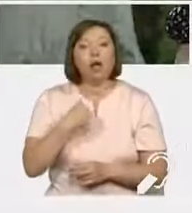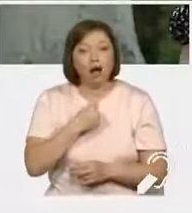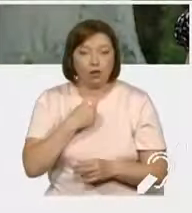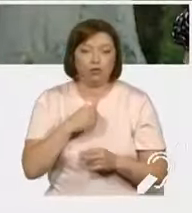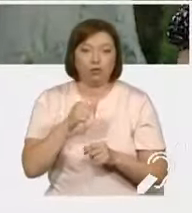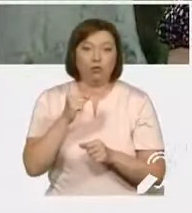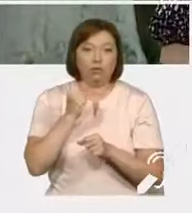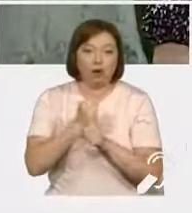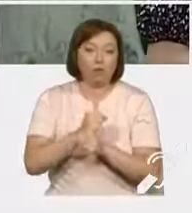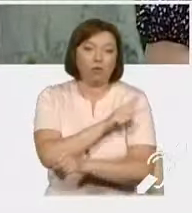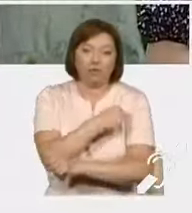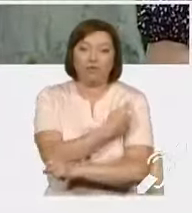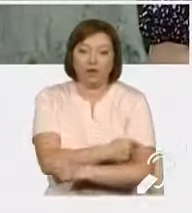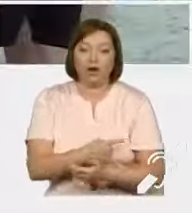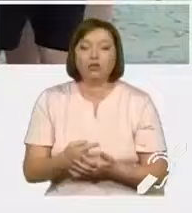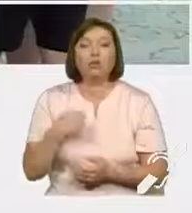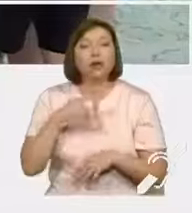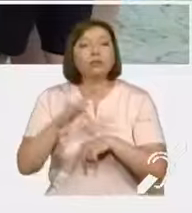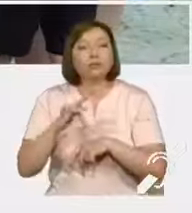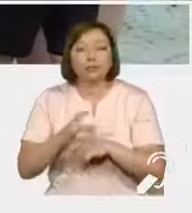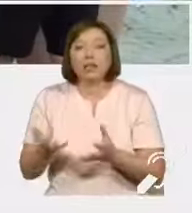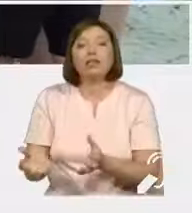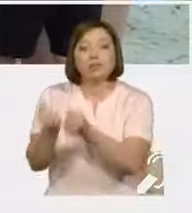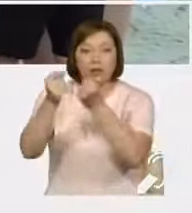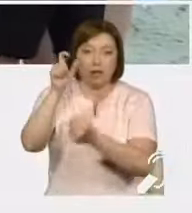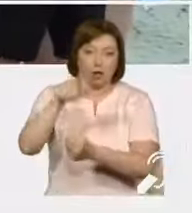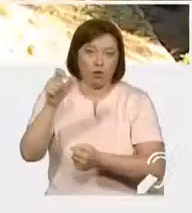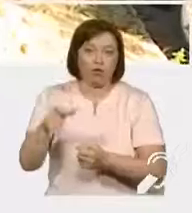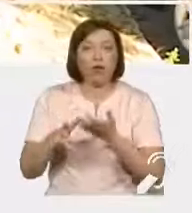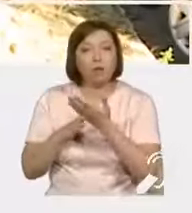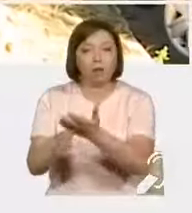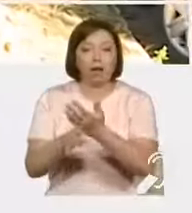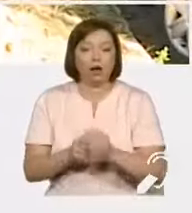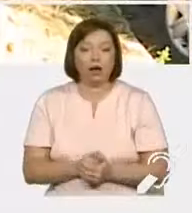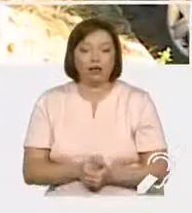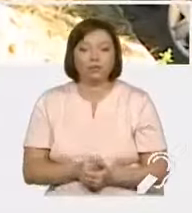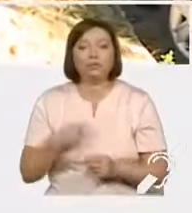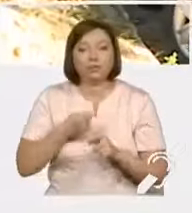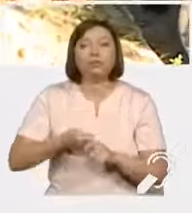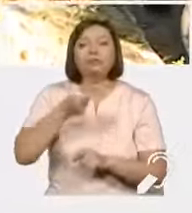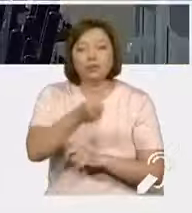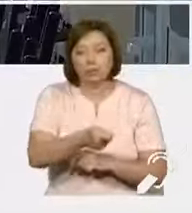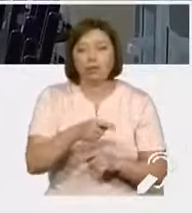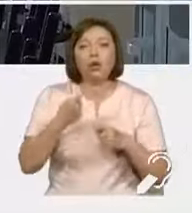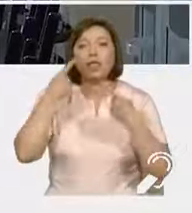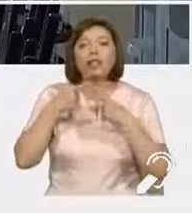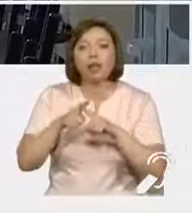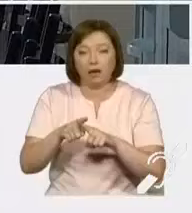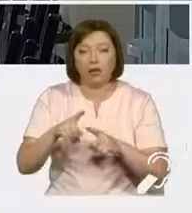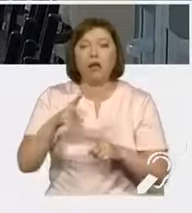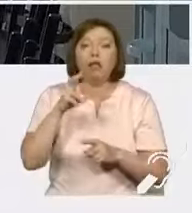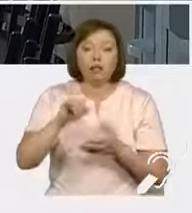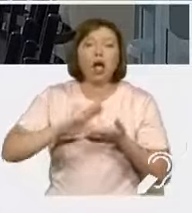medical. Este pasiunea mea să salvezi o persoană, să o ajuți. Le pun actele pentru tehnician dentar la